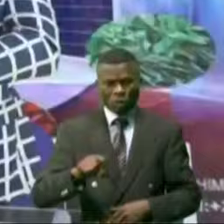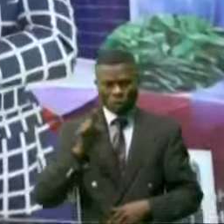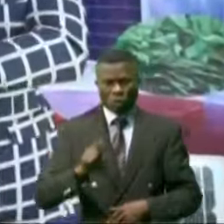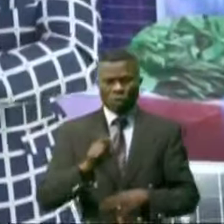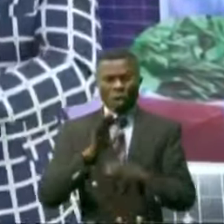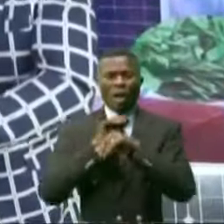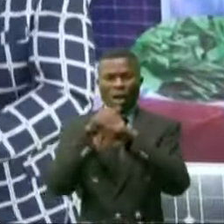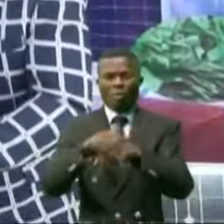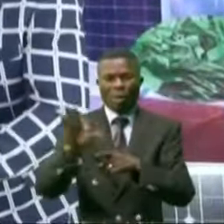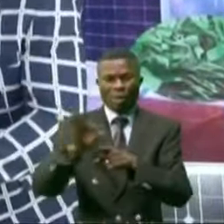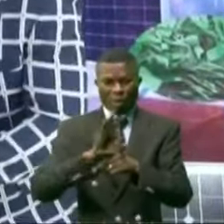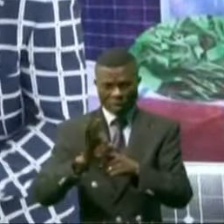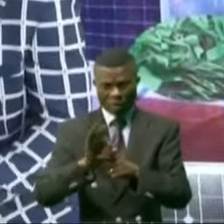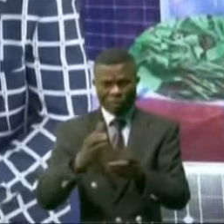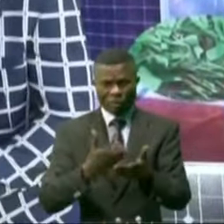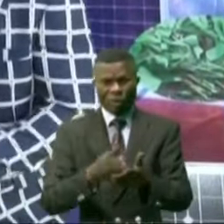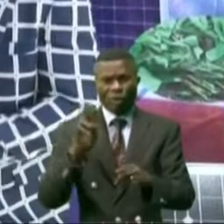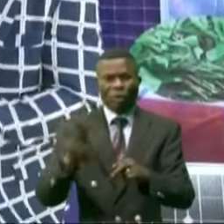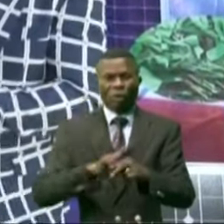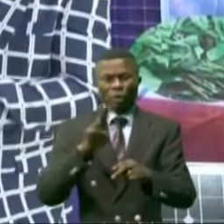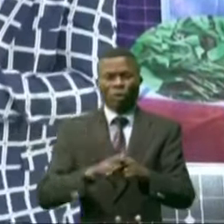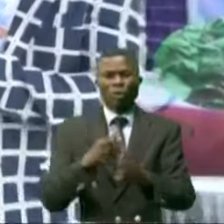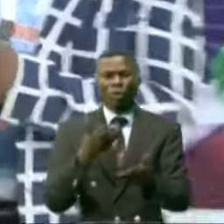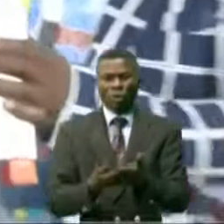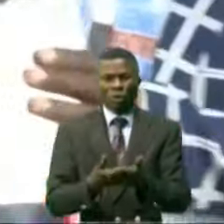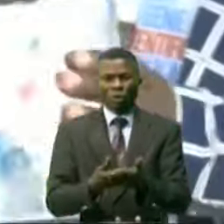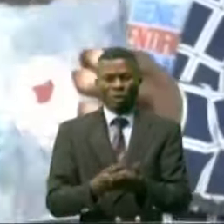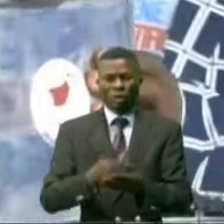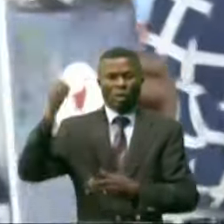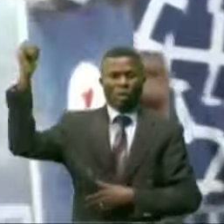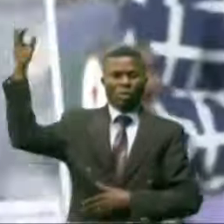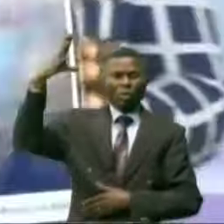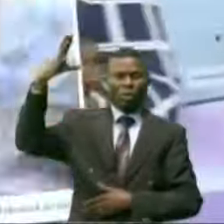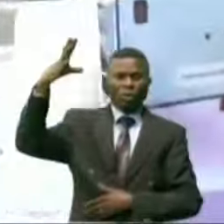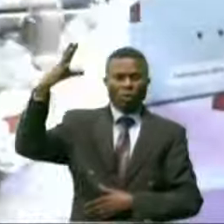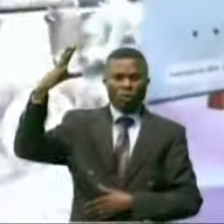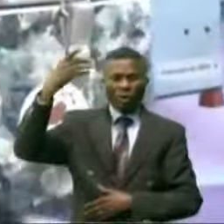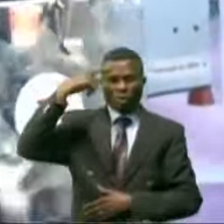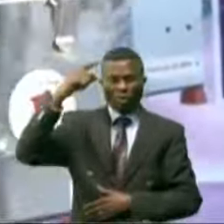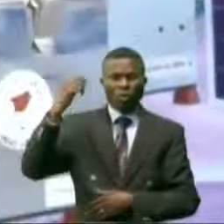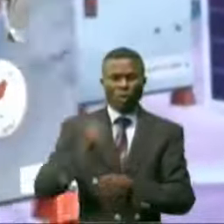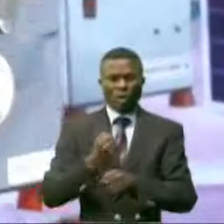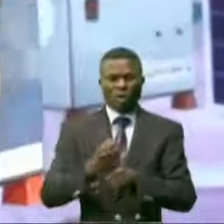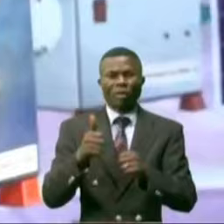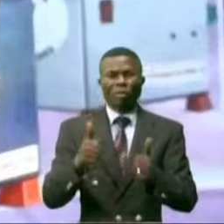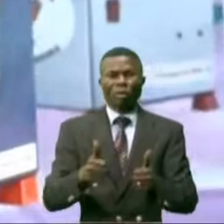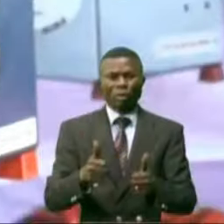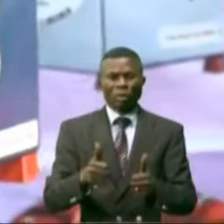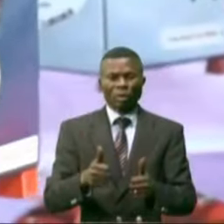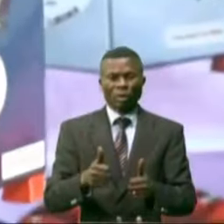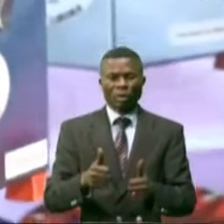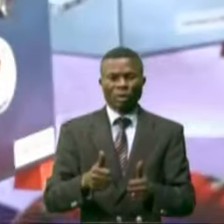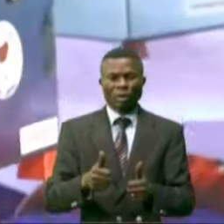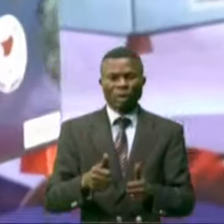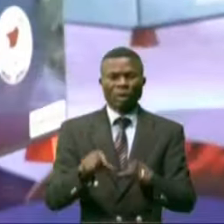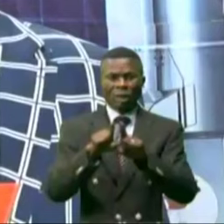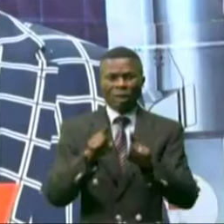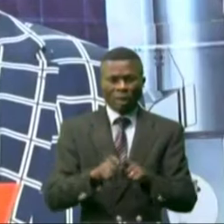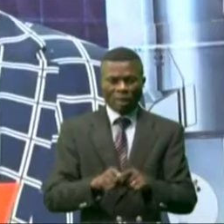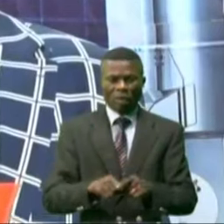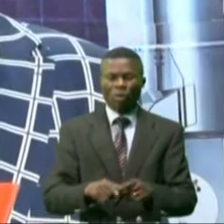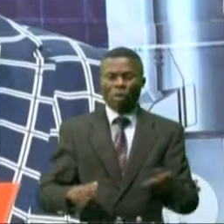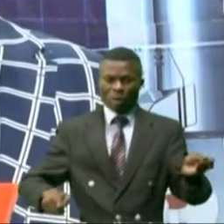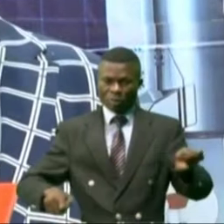formés. Cette machine utilise les panneaux solaires pour son fonctionnement. Et elle est aussi